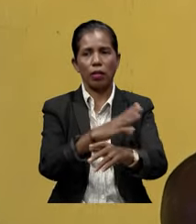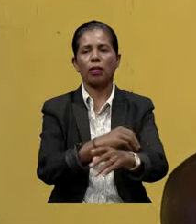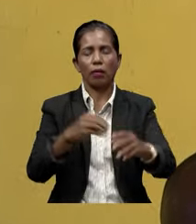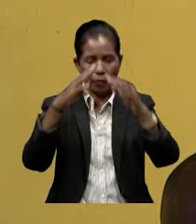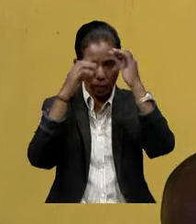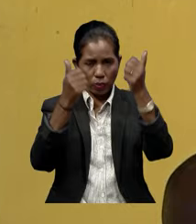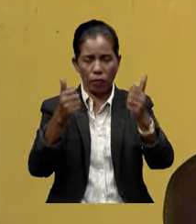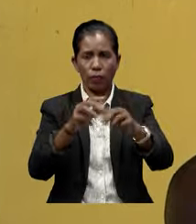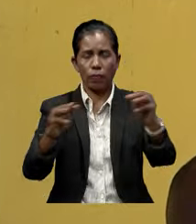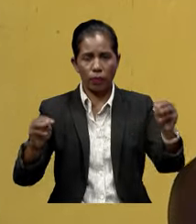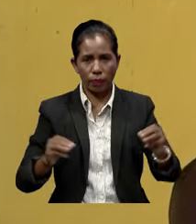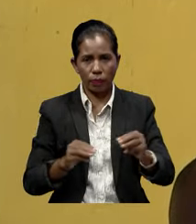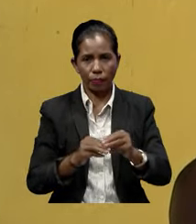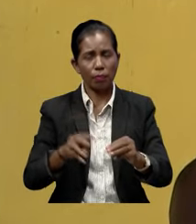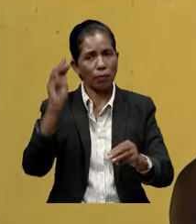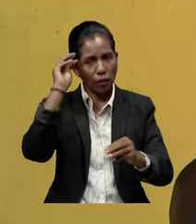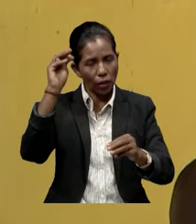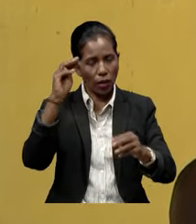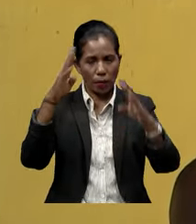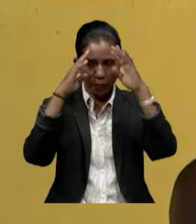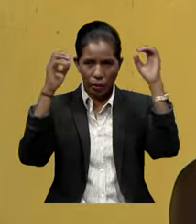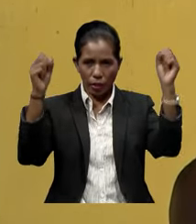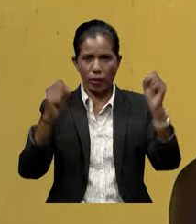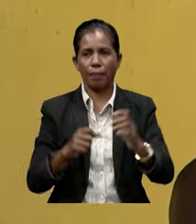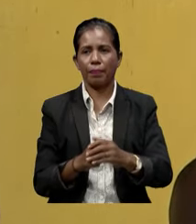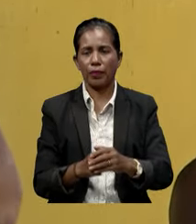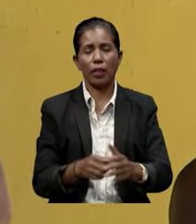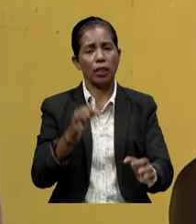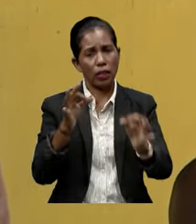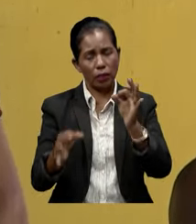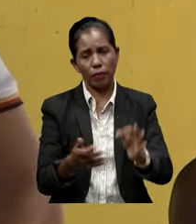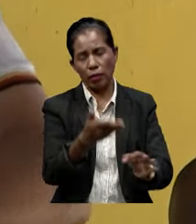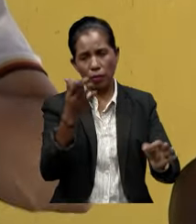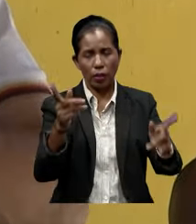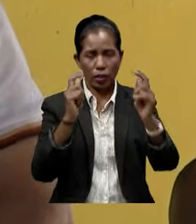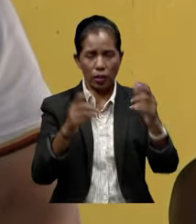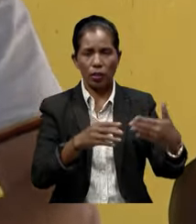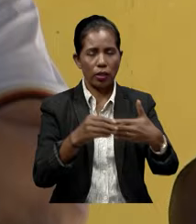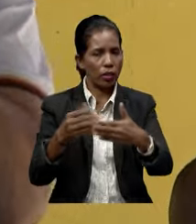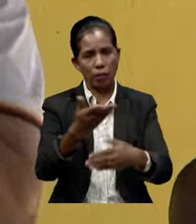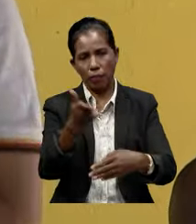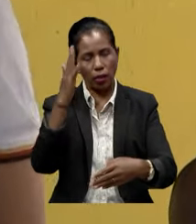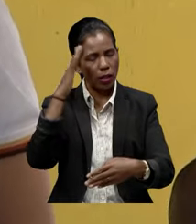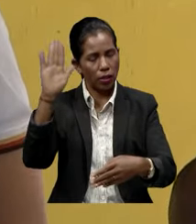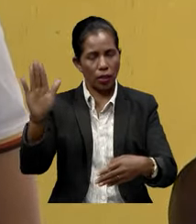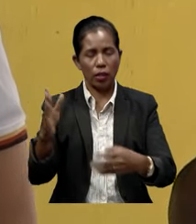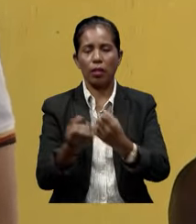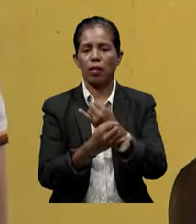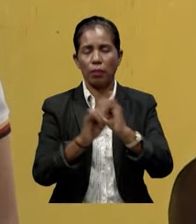dari munisipi ka, loru bapak tu minister ka, presiden tu. Mebe si imi ukun, mebe imi lahateni ukun